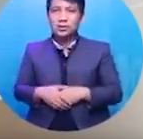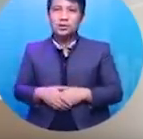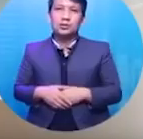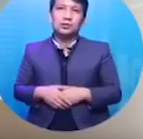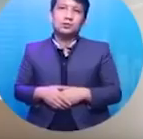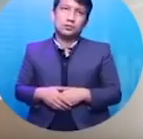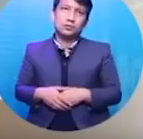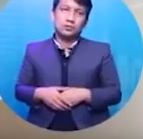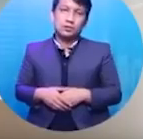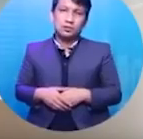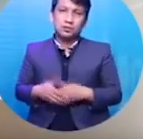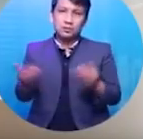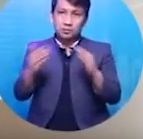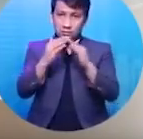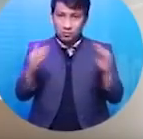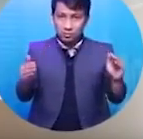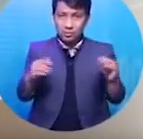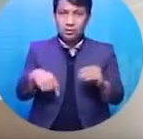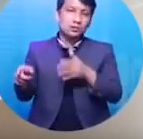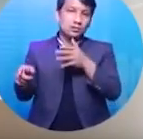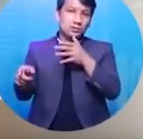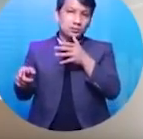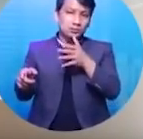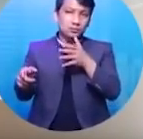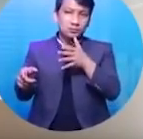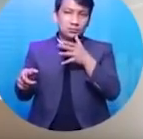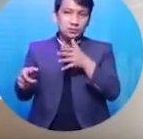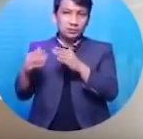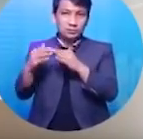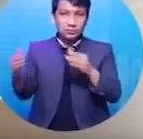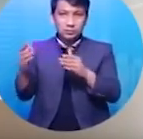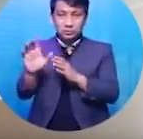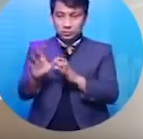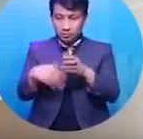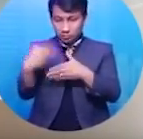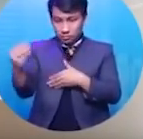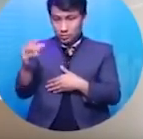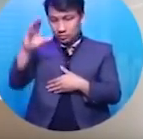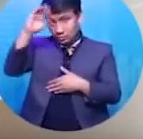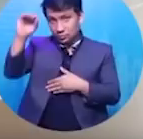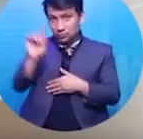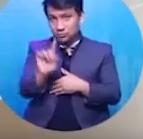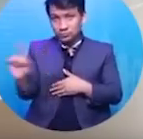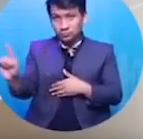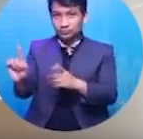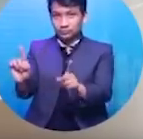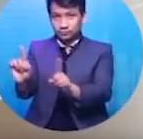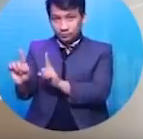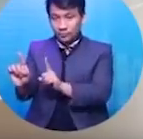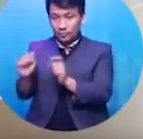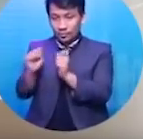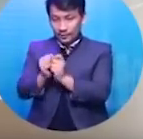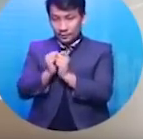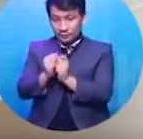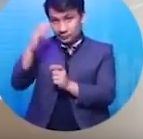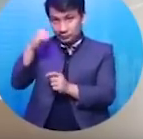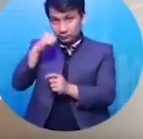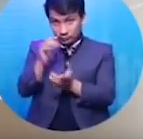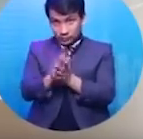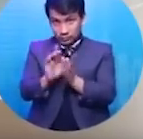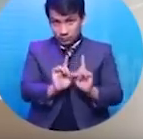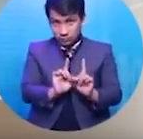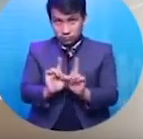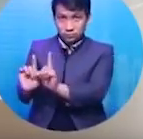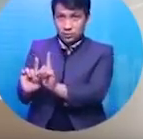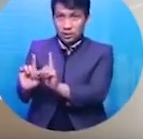loob ng bahay nila. Bahay sa ni Bienan po po. Bienan. So lumabas itong si lalaki kasama-sama itong si misis mo. Sa, galing sa bahay